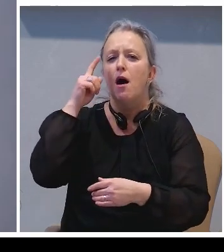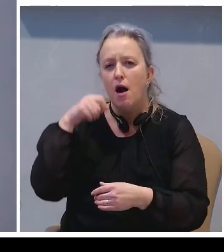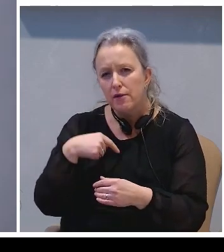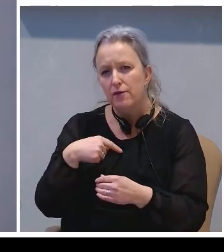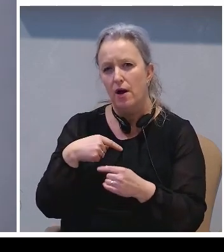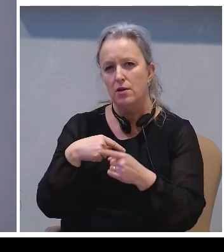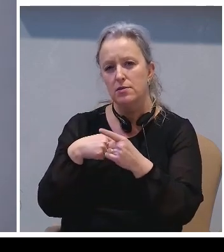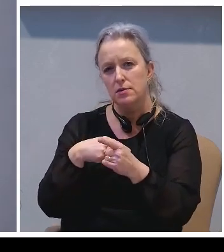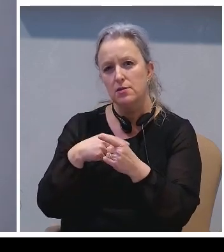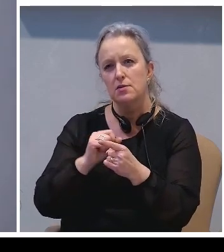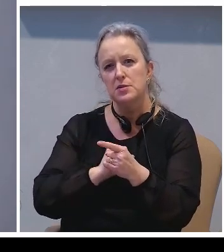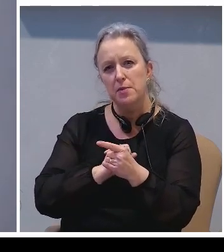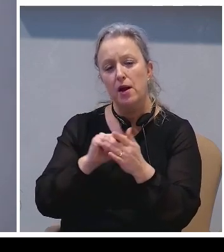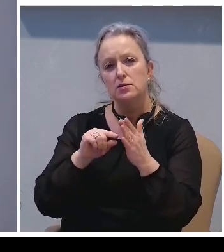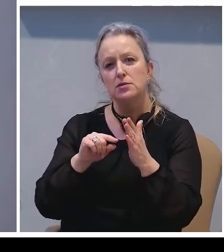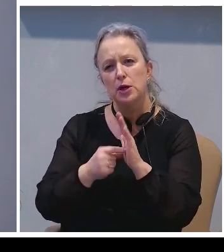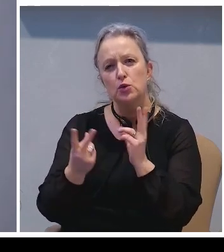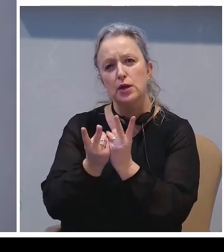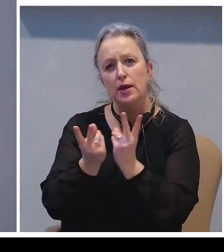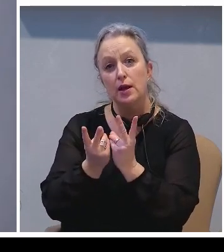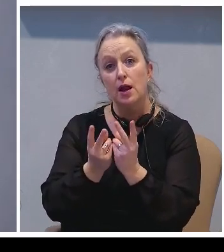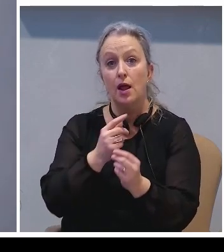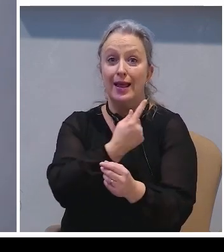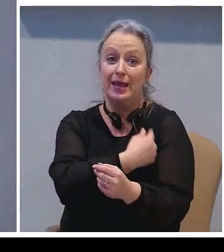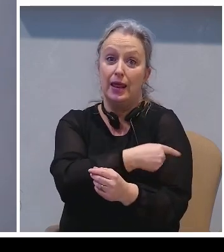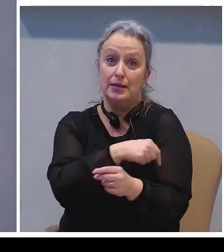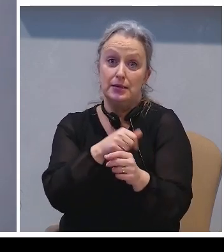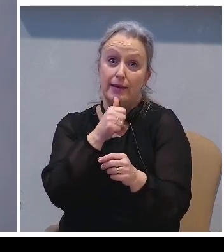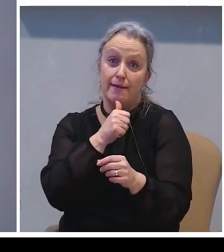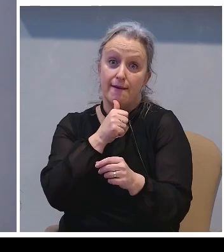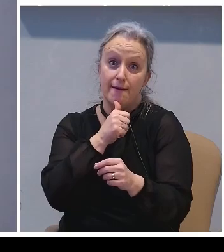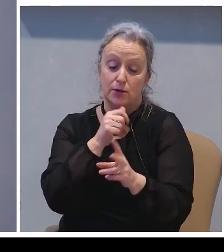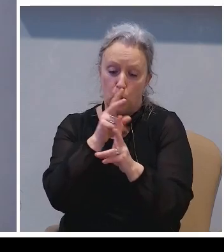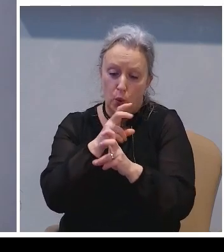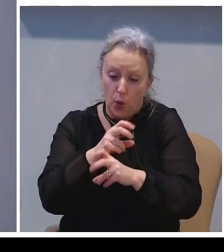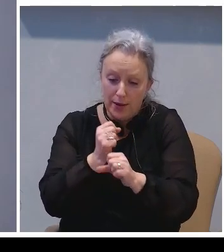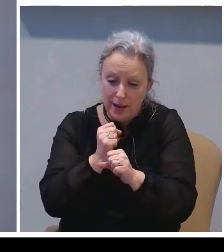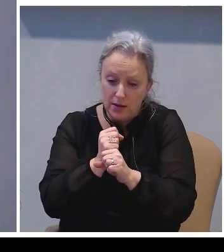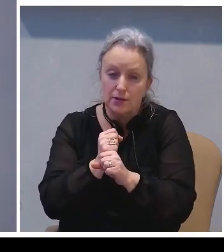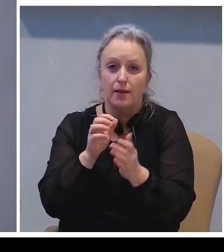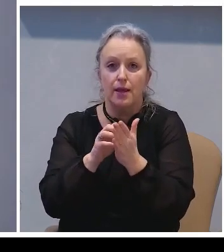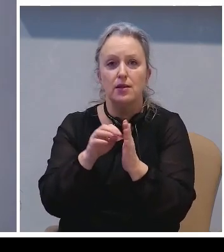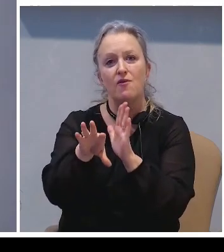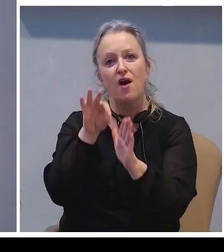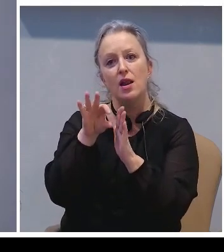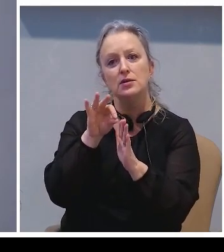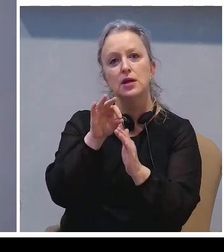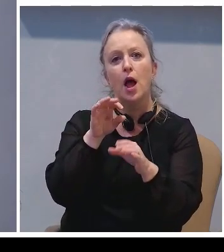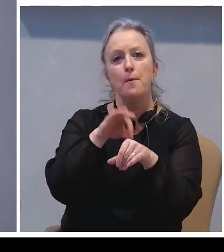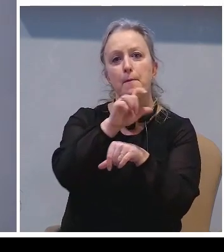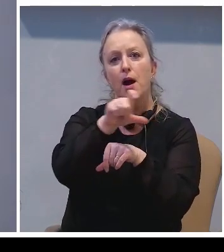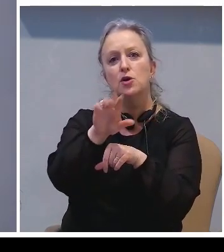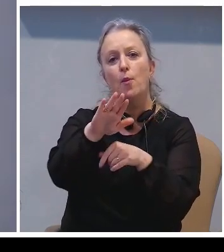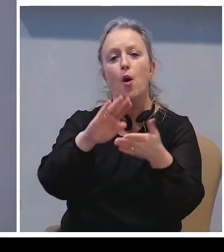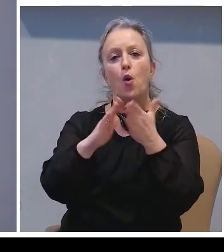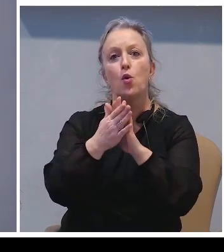et seal help. on see taga, et eriti kui tehakse I think kliinilisi that the logic katsetusi, siis behind it is valitakse that when they paremas make seisus clinical olevaid patsiente, trials, then et they saada